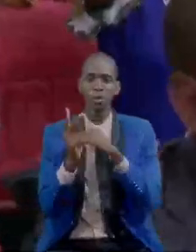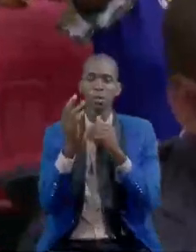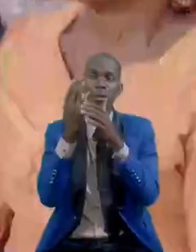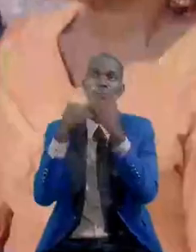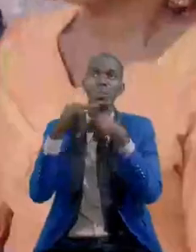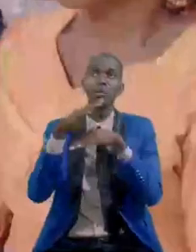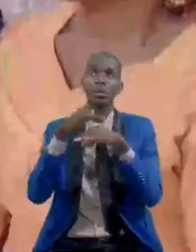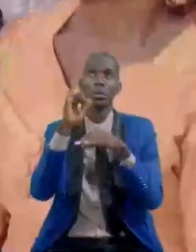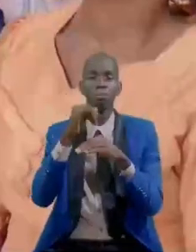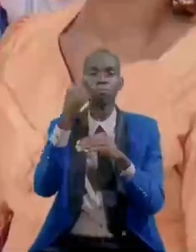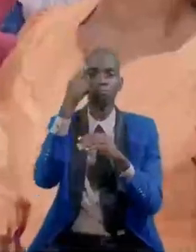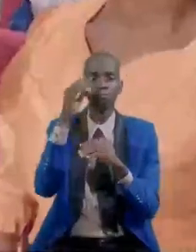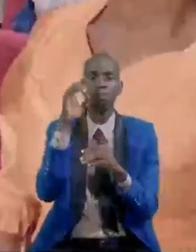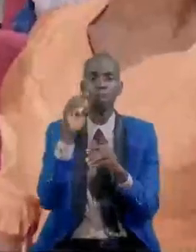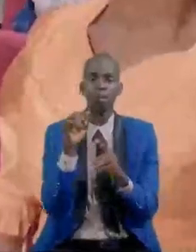ayant le ciel en vue,